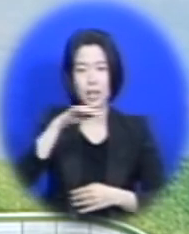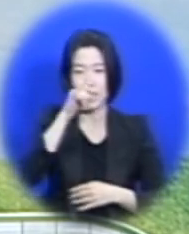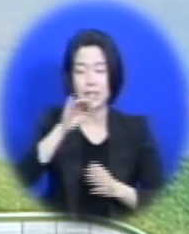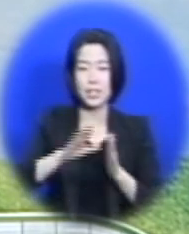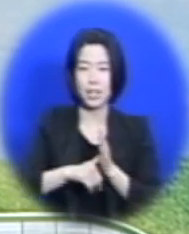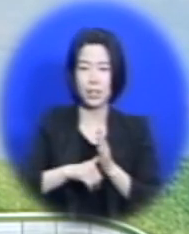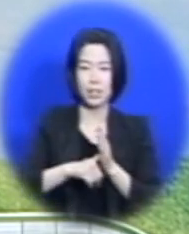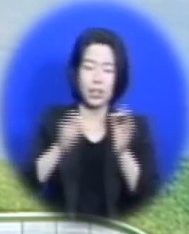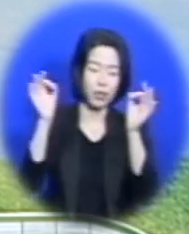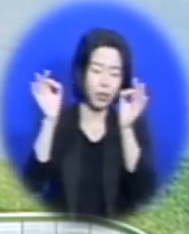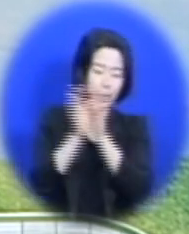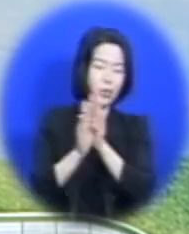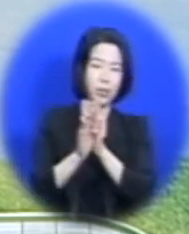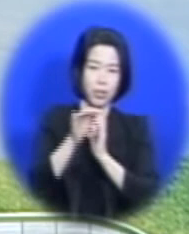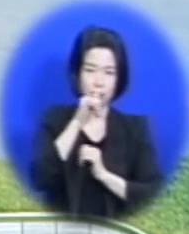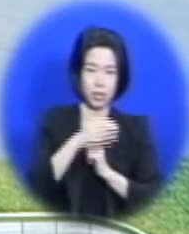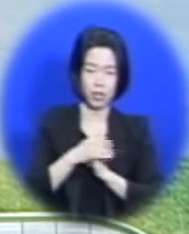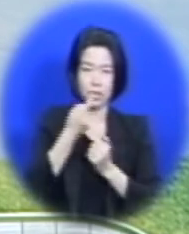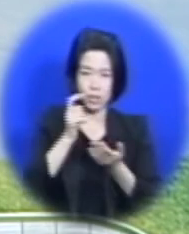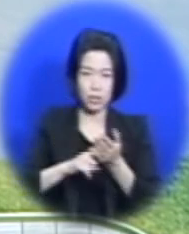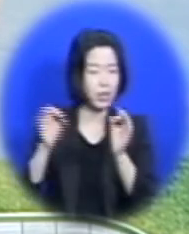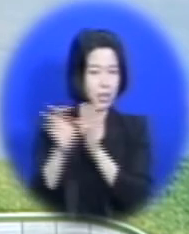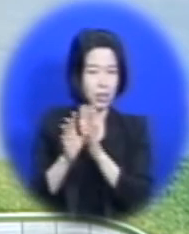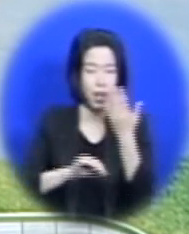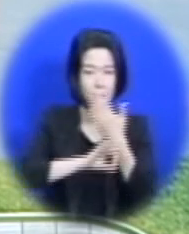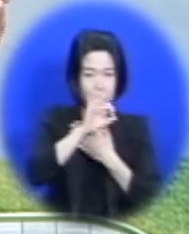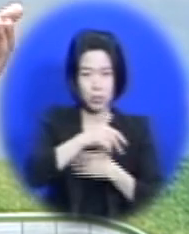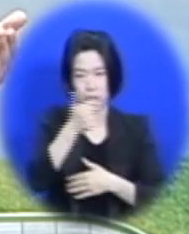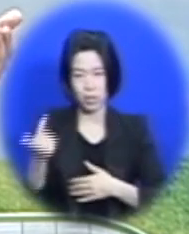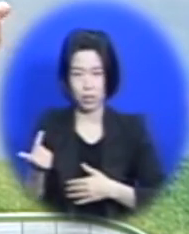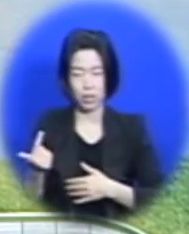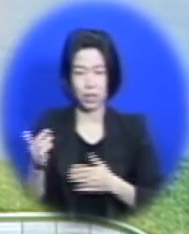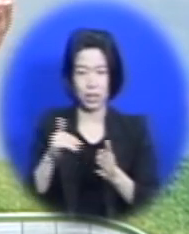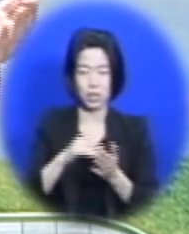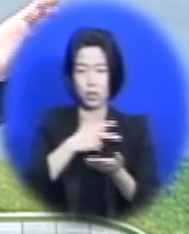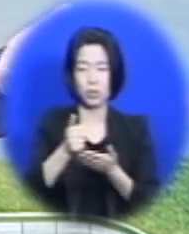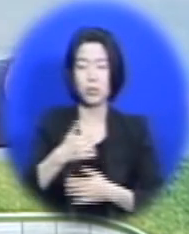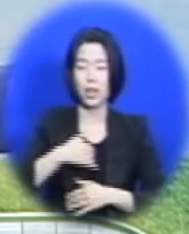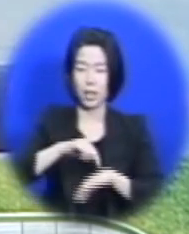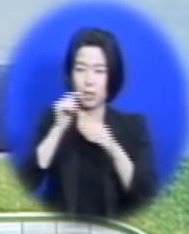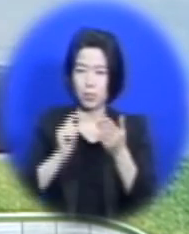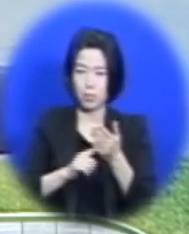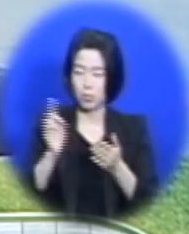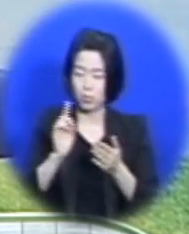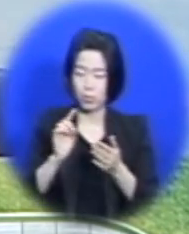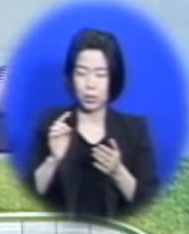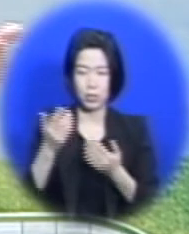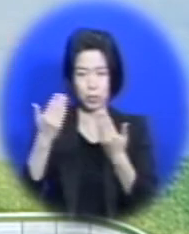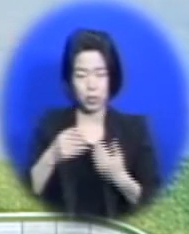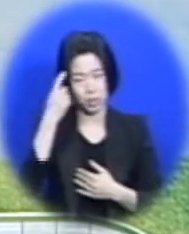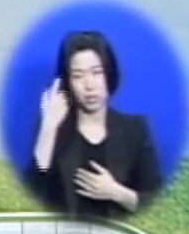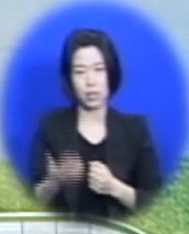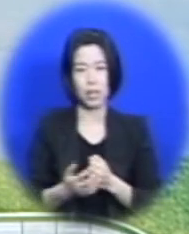때는 금방 없어져 버립니다. 아침부터 저녁까지 주님은 나에게 무슨 마음을 주셨을까?